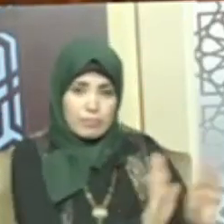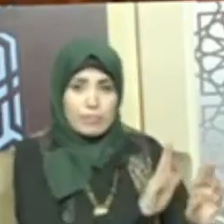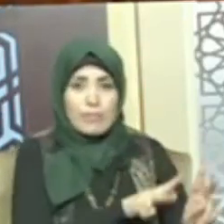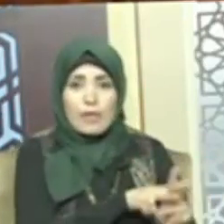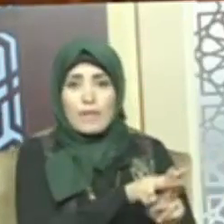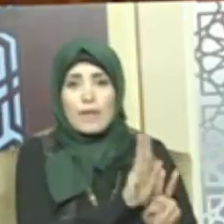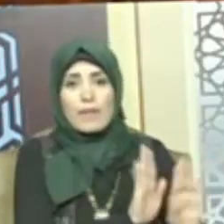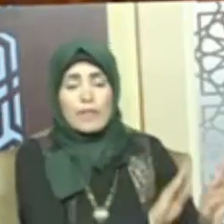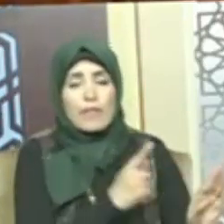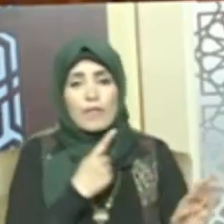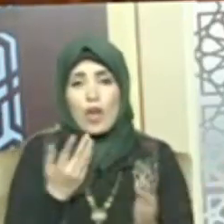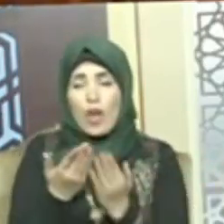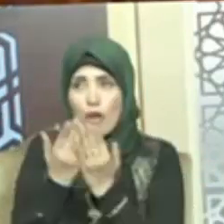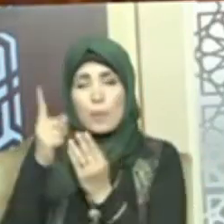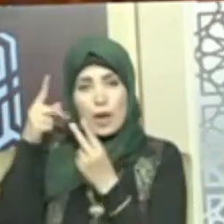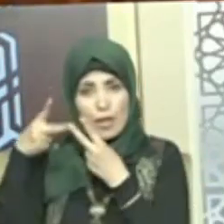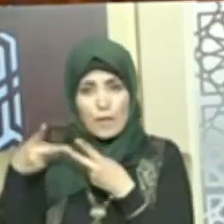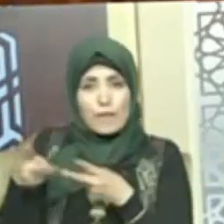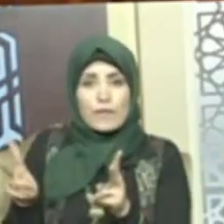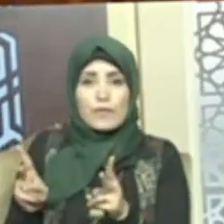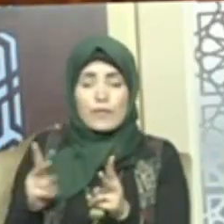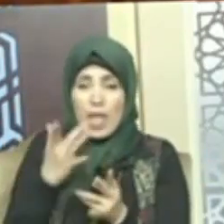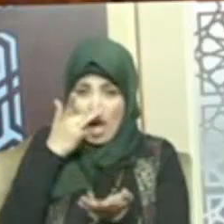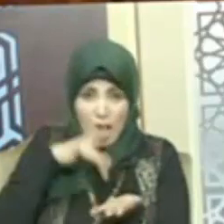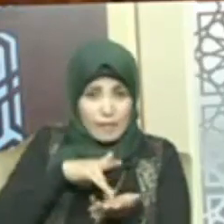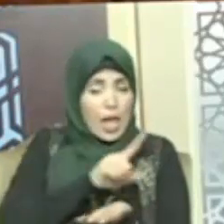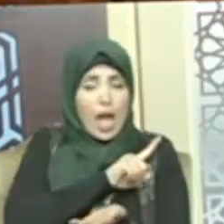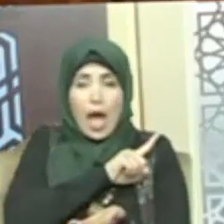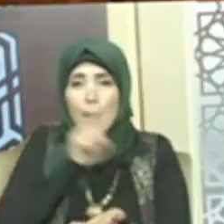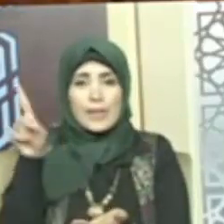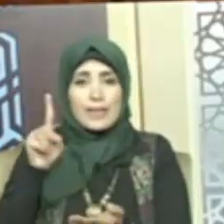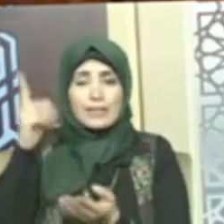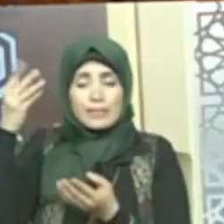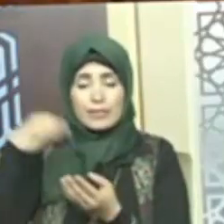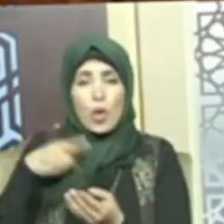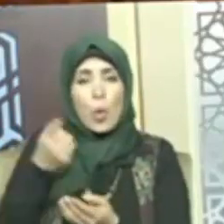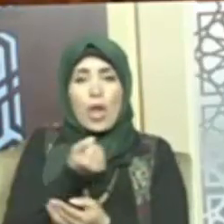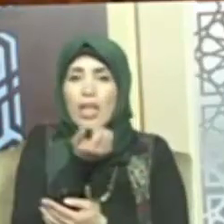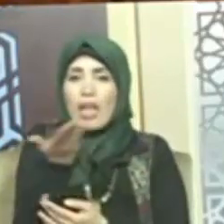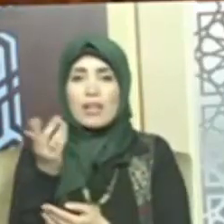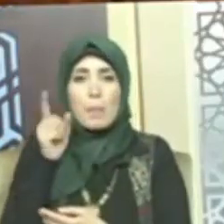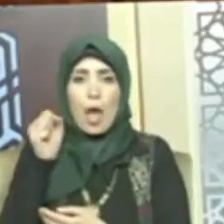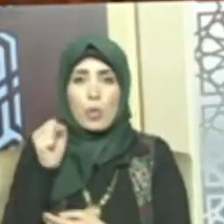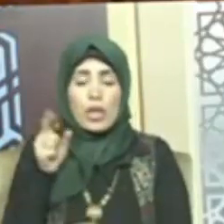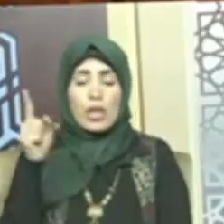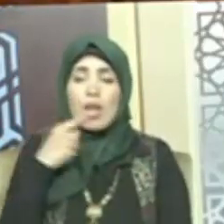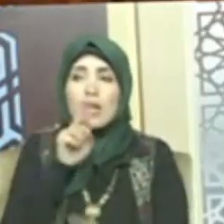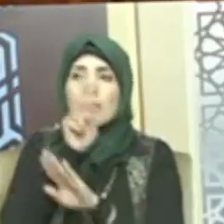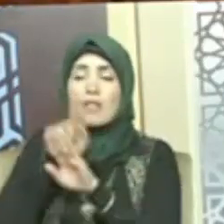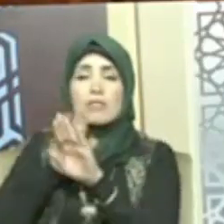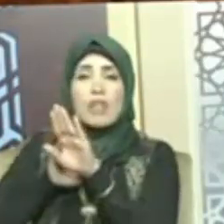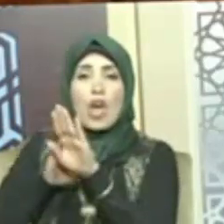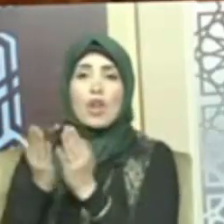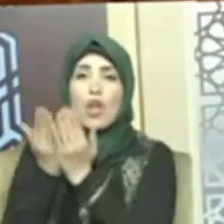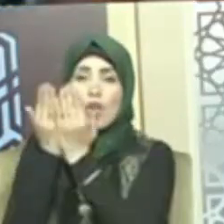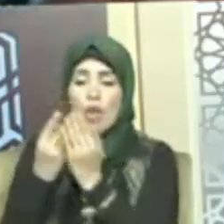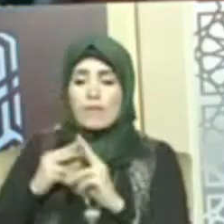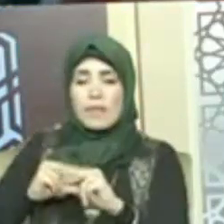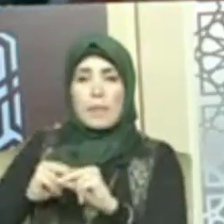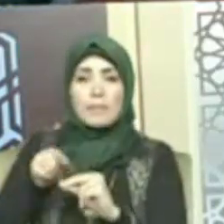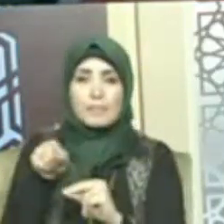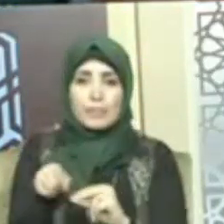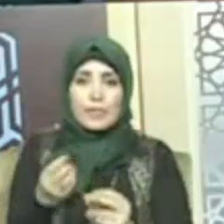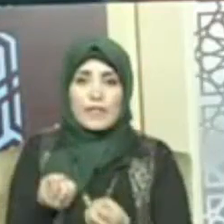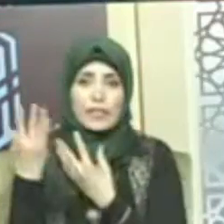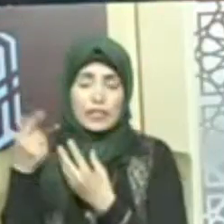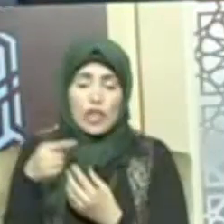خائبا أبدا وهو أكرم الأكرمين. نسأل الله أن نكون منهم. اللهم اجعلنا في